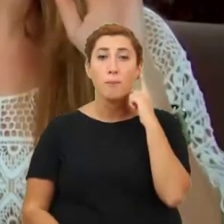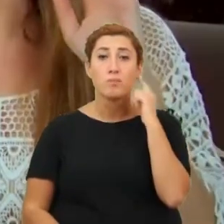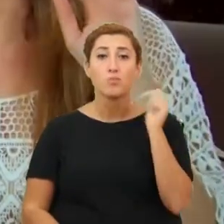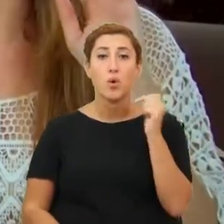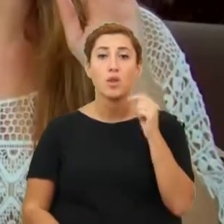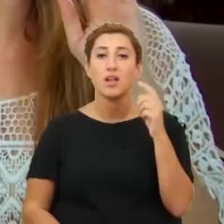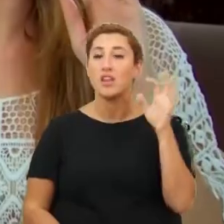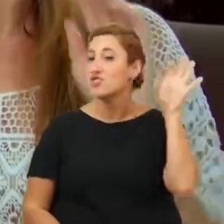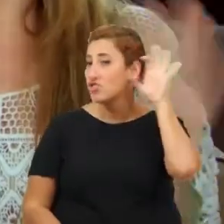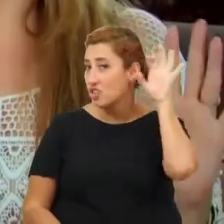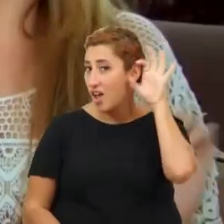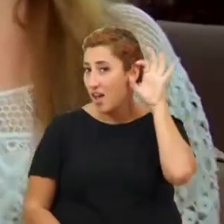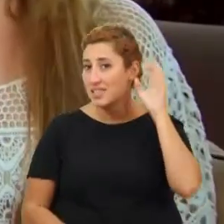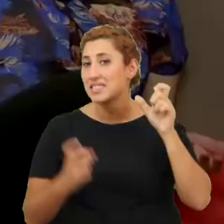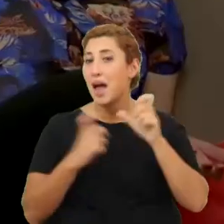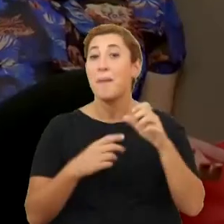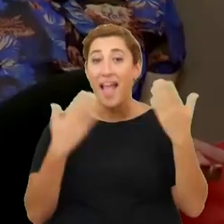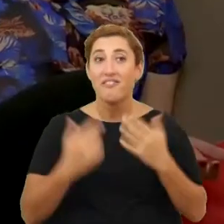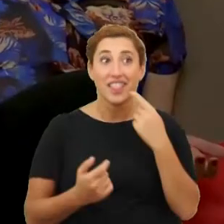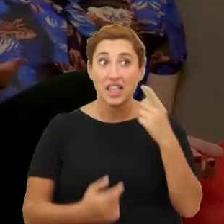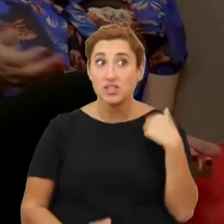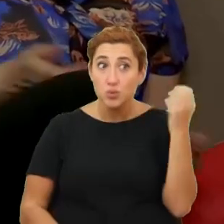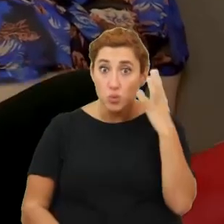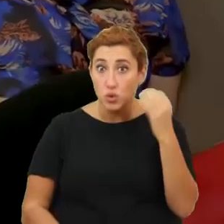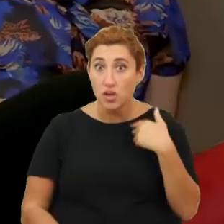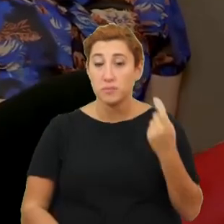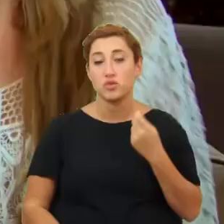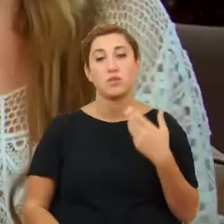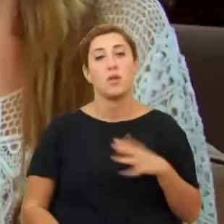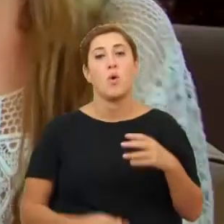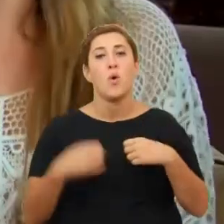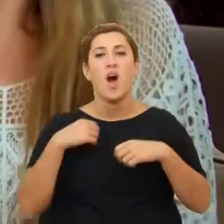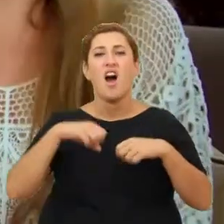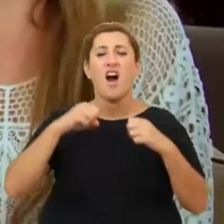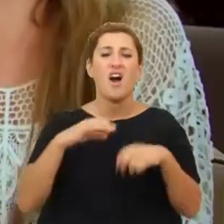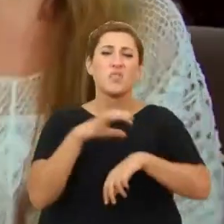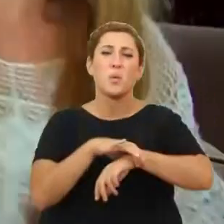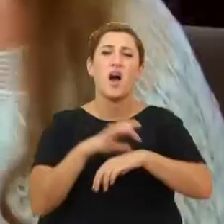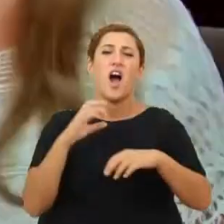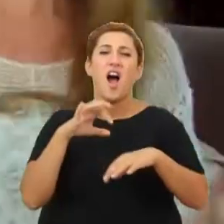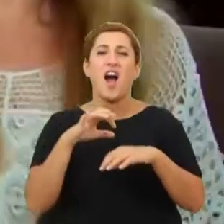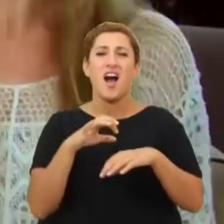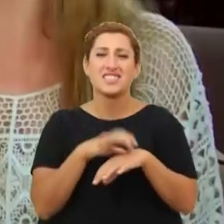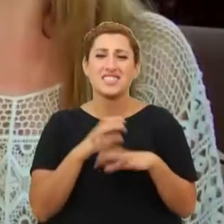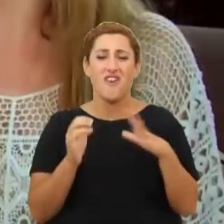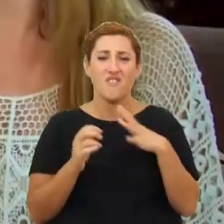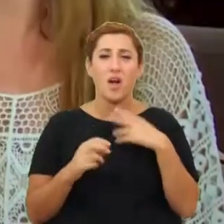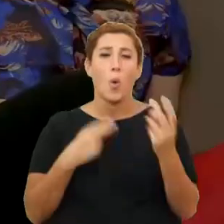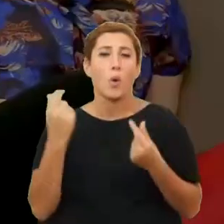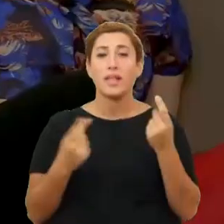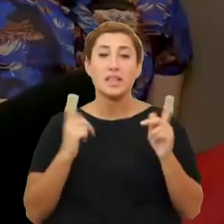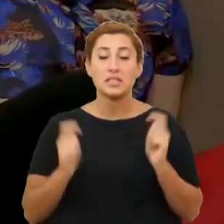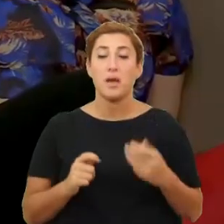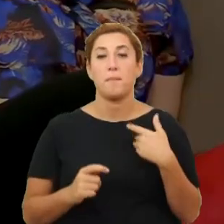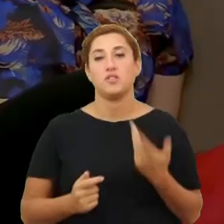Kulağımda böyle işitme cihazı Sarp'ın evet deyişini mi duyacağım yani? Romatizmalarımla o düğün dansını böyle böyle nasıl yapacağım ben?